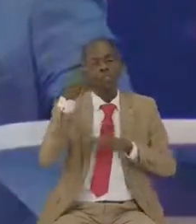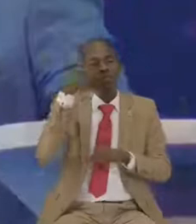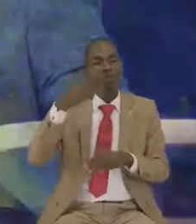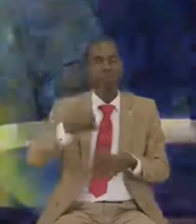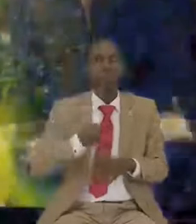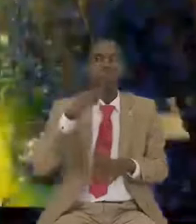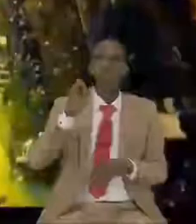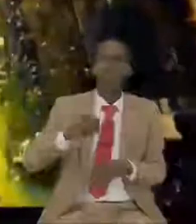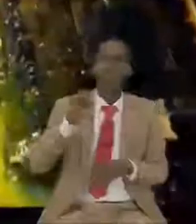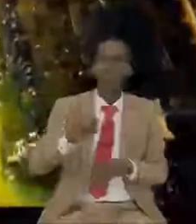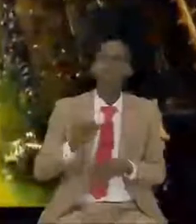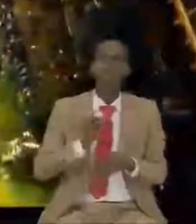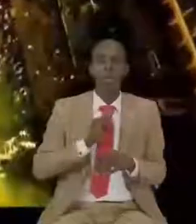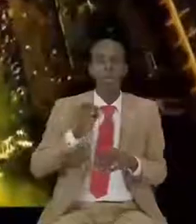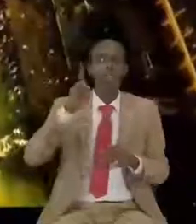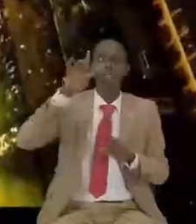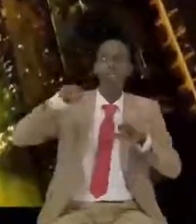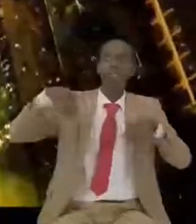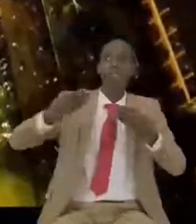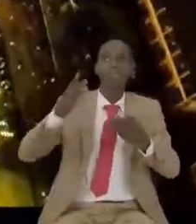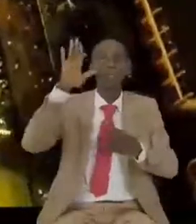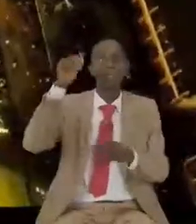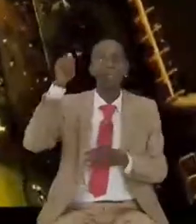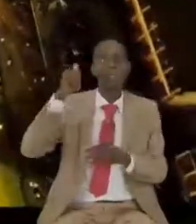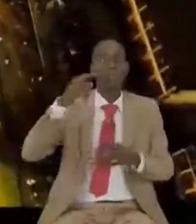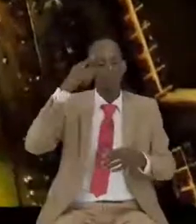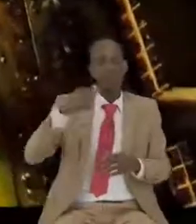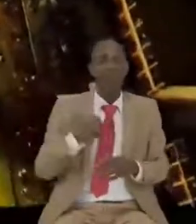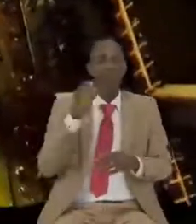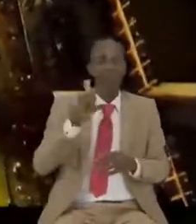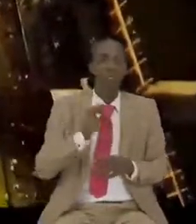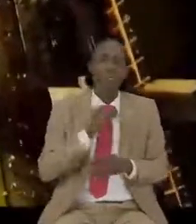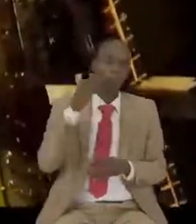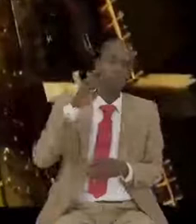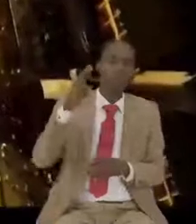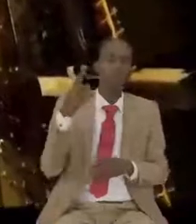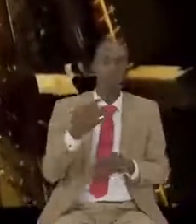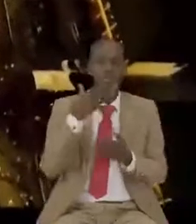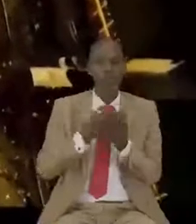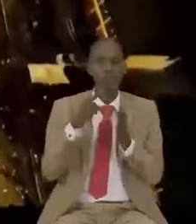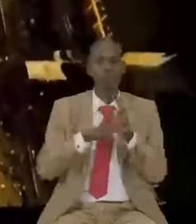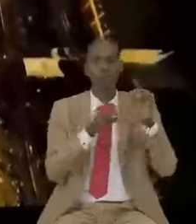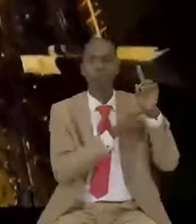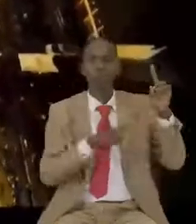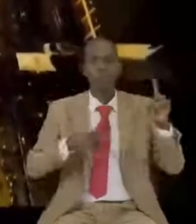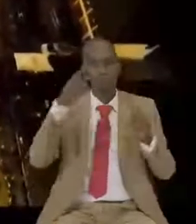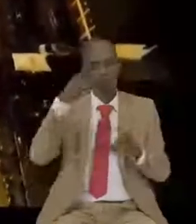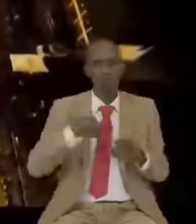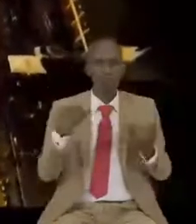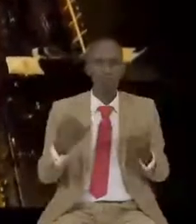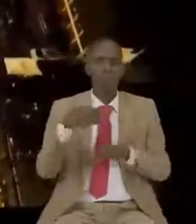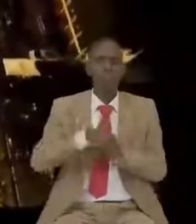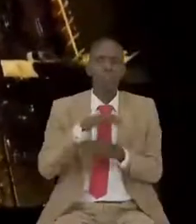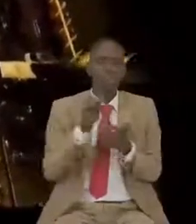pour moi, je regarde l'agneau, il a donné sa vie pour moi, oui, je regarde la bonté du Seigneur pour moi